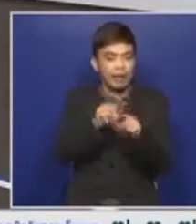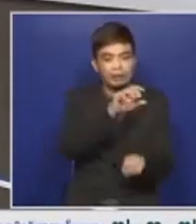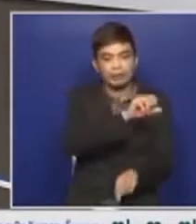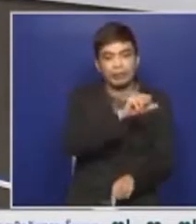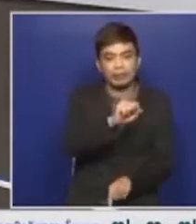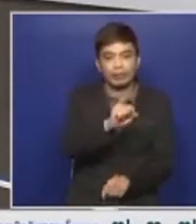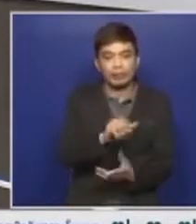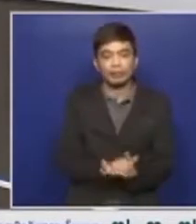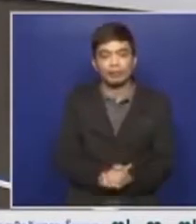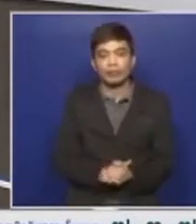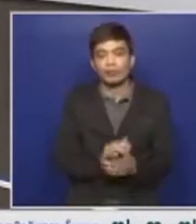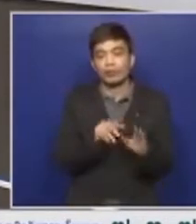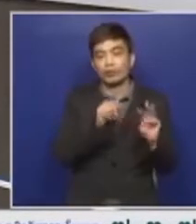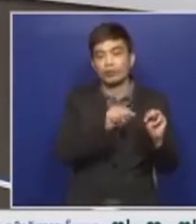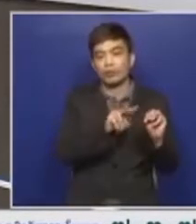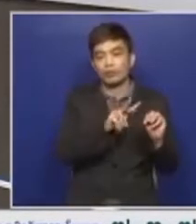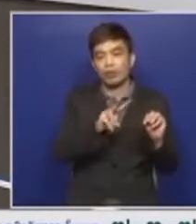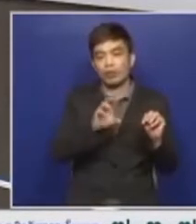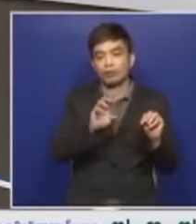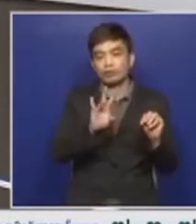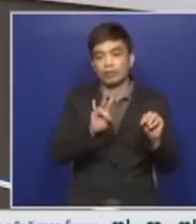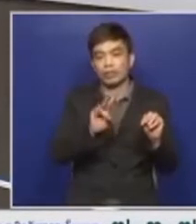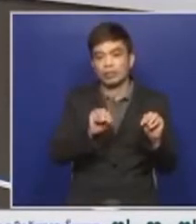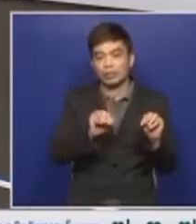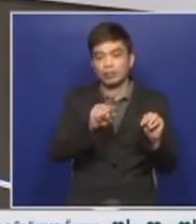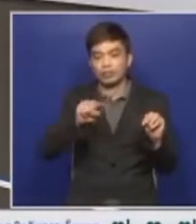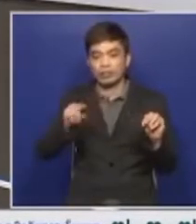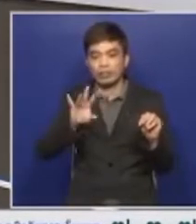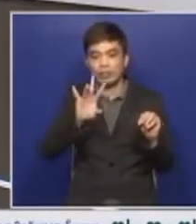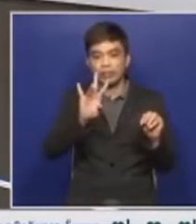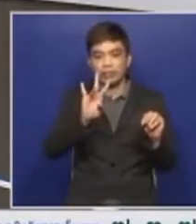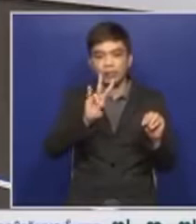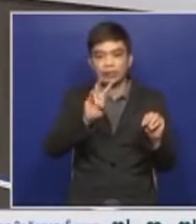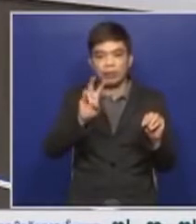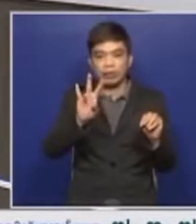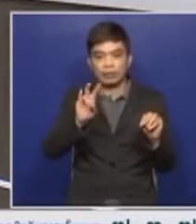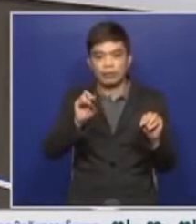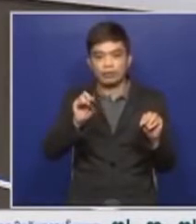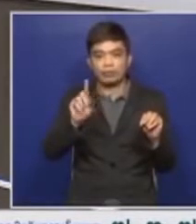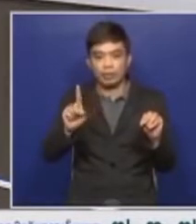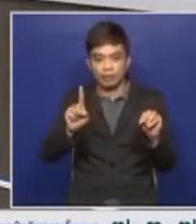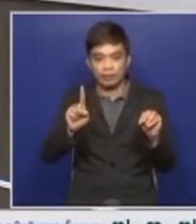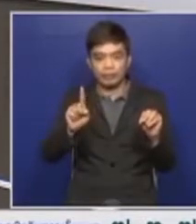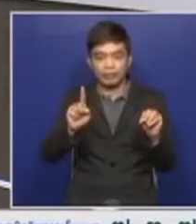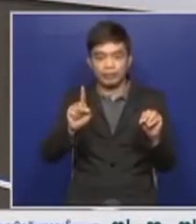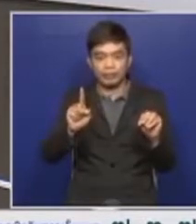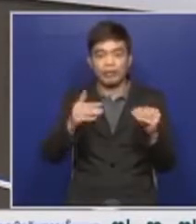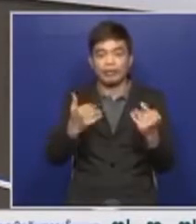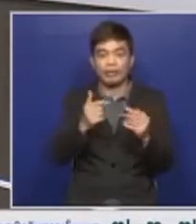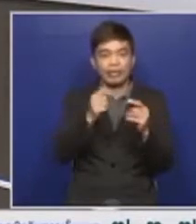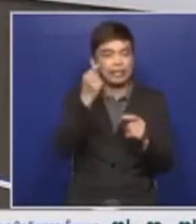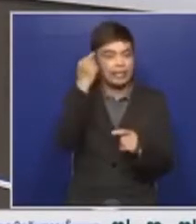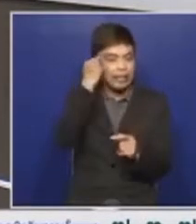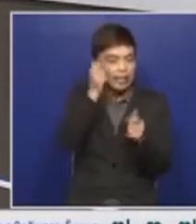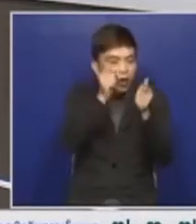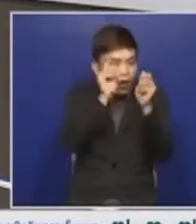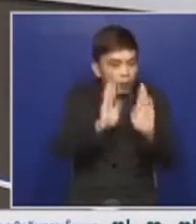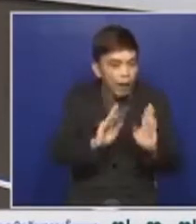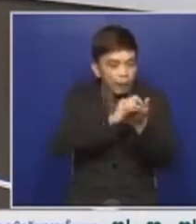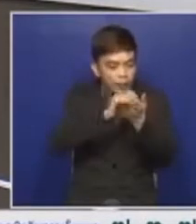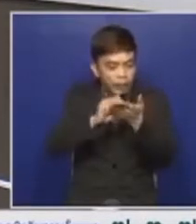พระธรรมนูญมาตรา 270ถึงมาตรา 271นี้ถูกออกแบบมาเพื่อให้มั่นใจว่า